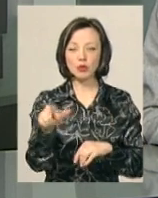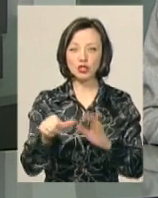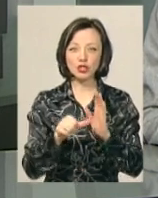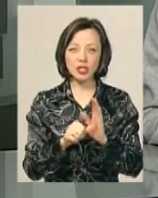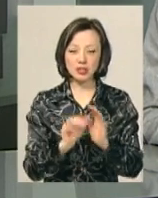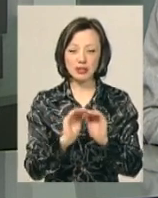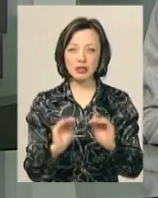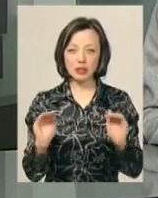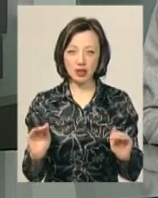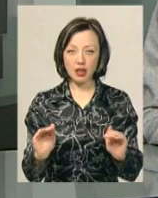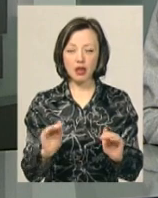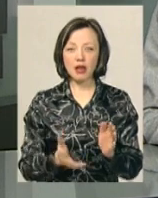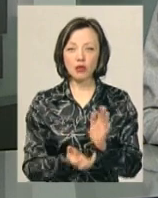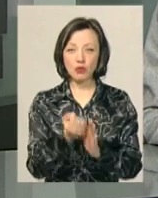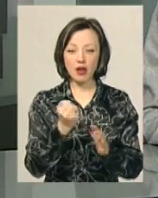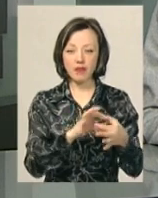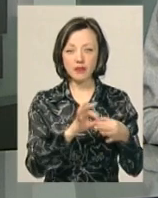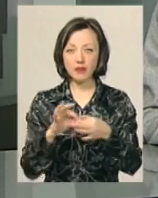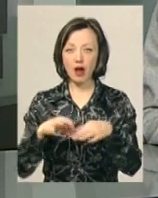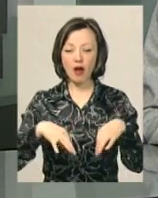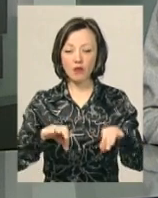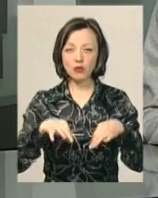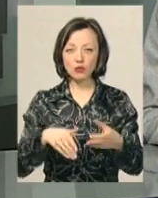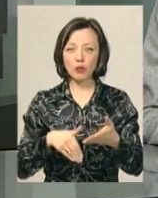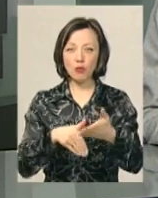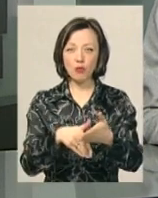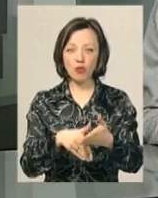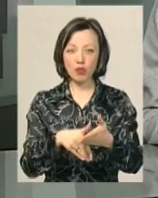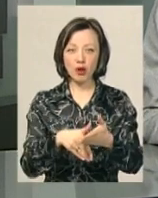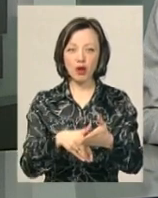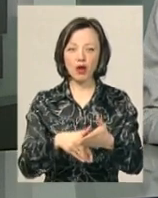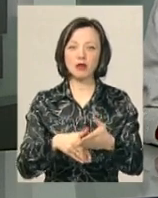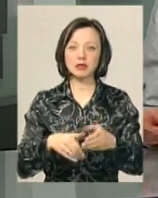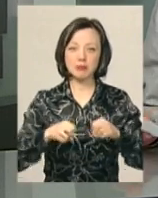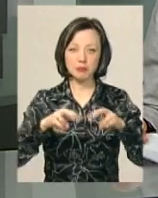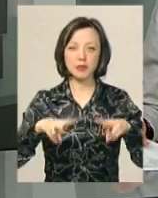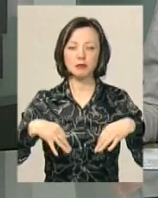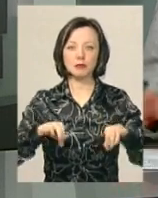шестеро з них – діти. Рятувальники витягували автівки за допомогою машини підвищеної прохідності.